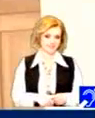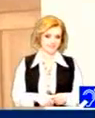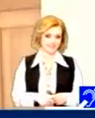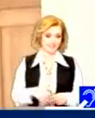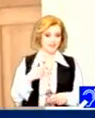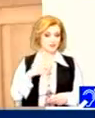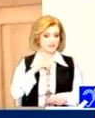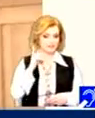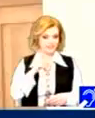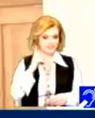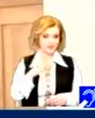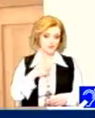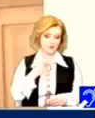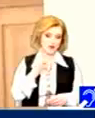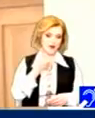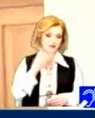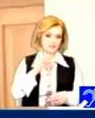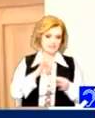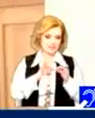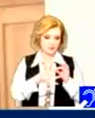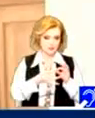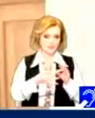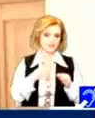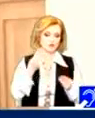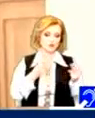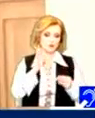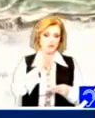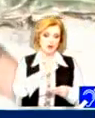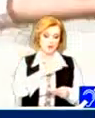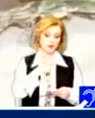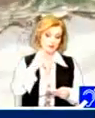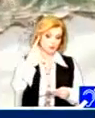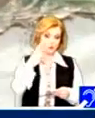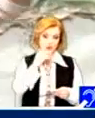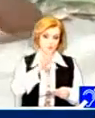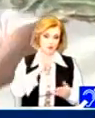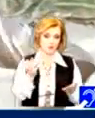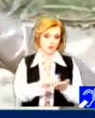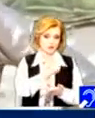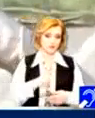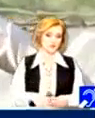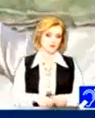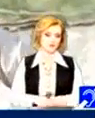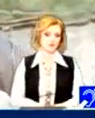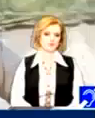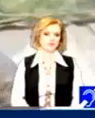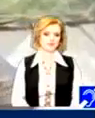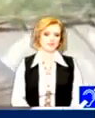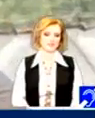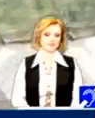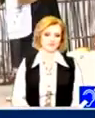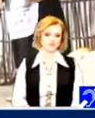să mă încadrez în rolul de mamă, dar cred că a ieșit bine. Pentru mine teatru este o plăcere sufletească, adică vin